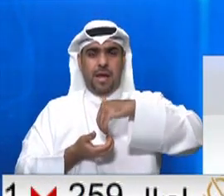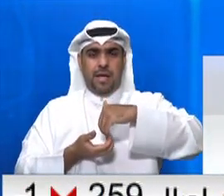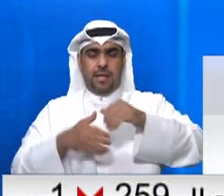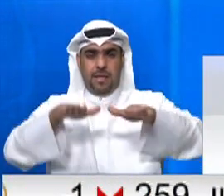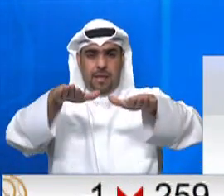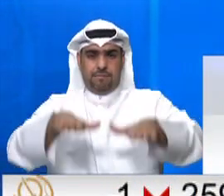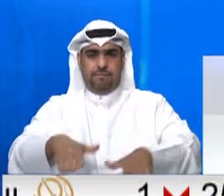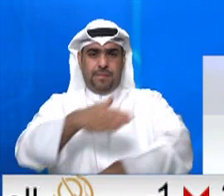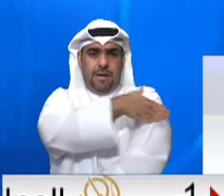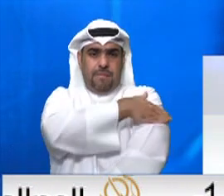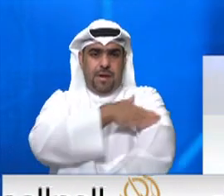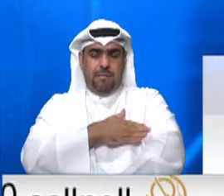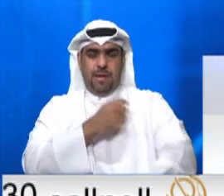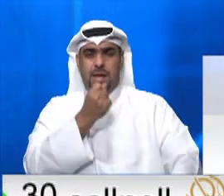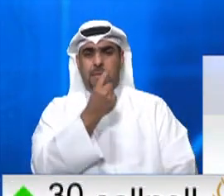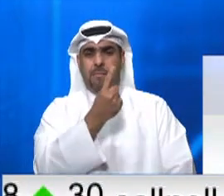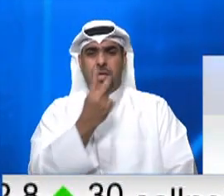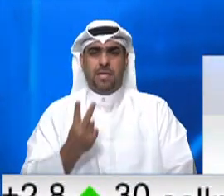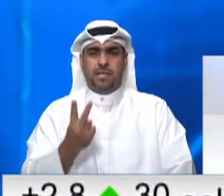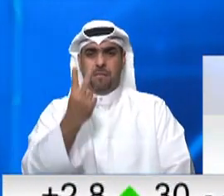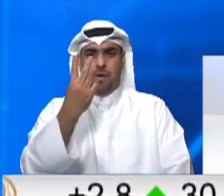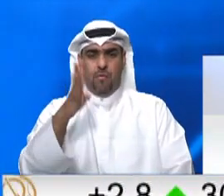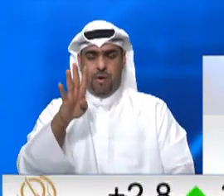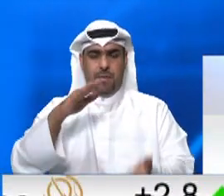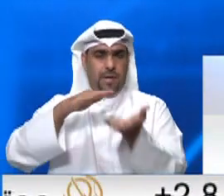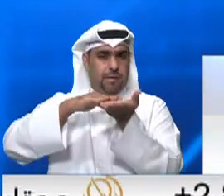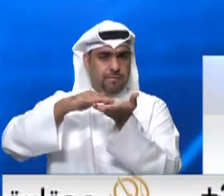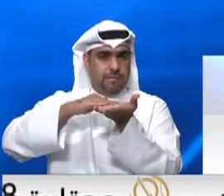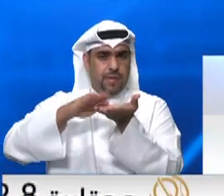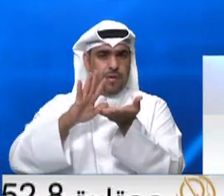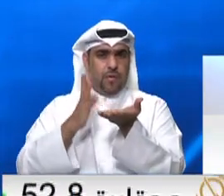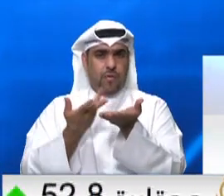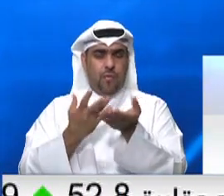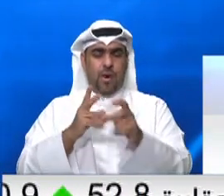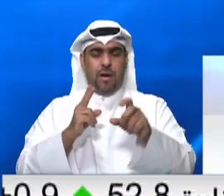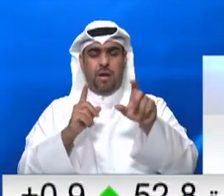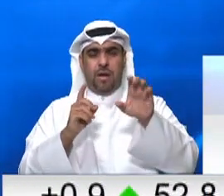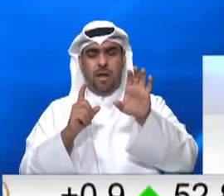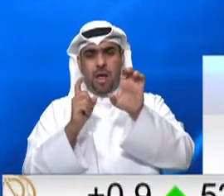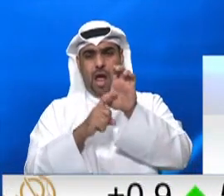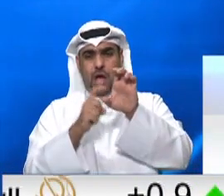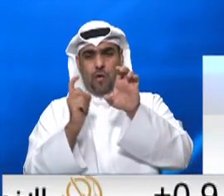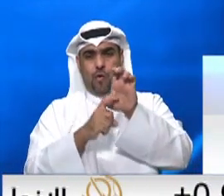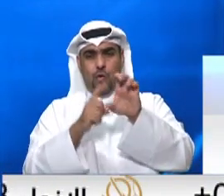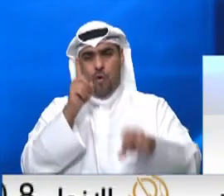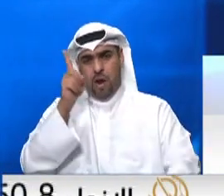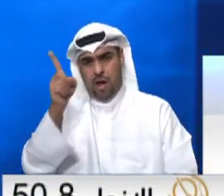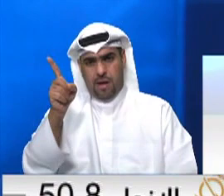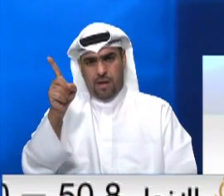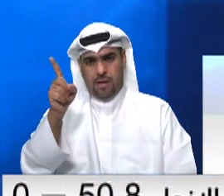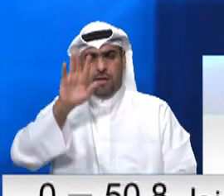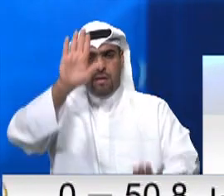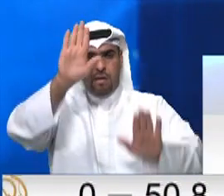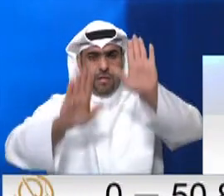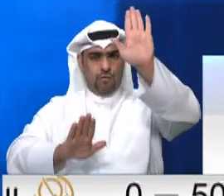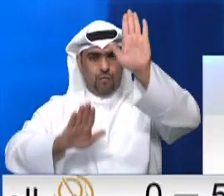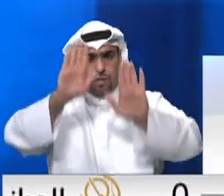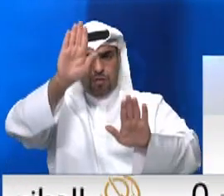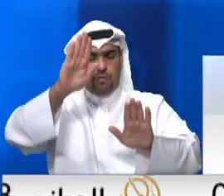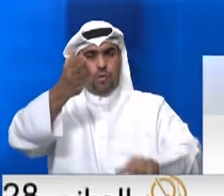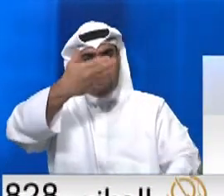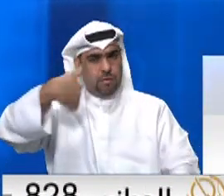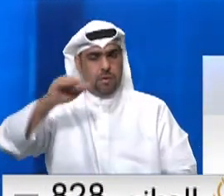الدولي 147 المنعقد في العاصمة الأنغولية لوندا، والذي شهد التصويت على المقترحات